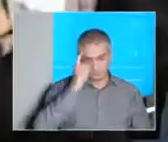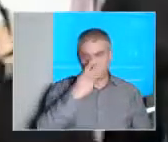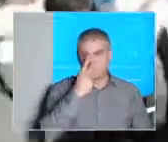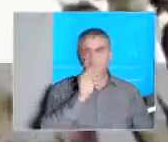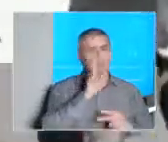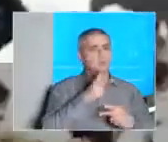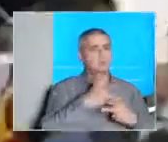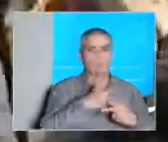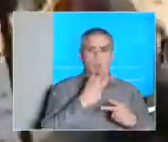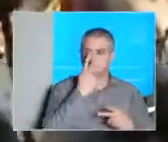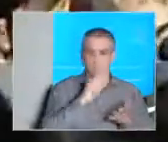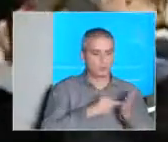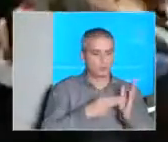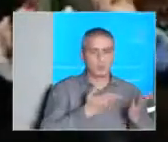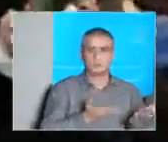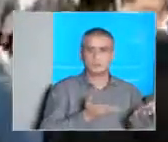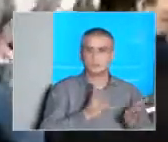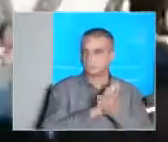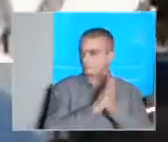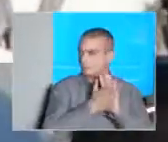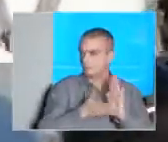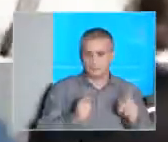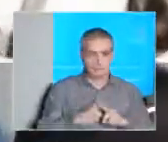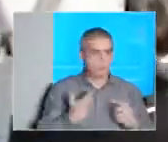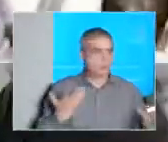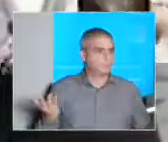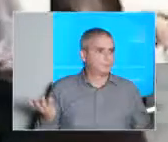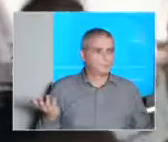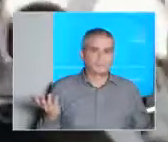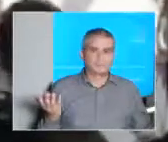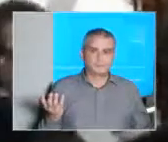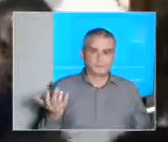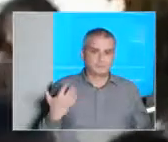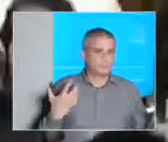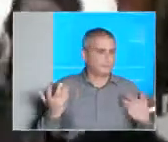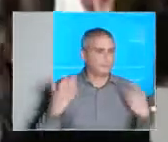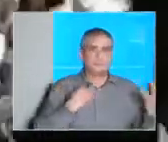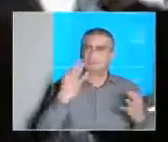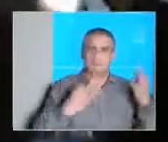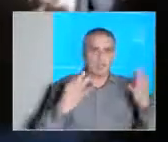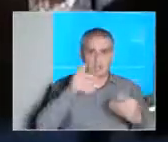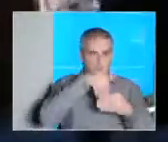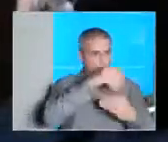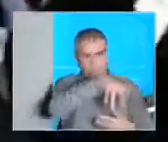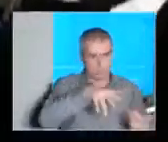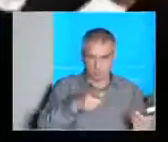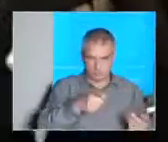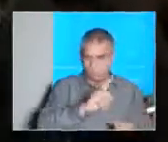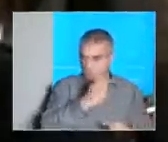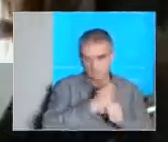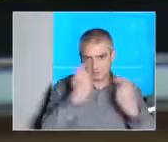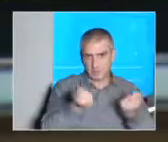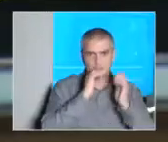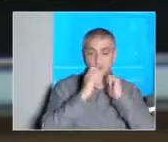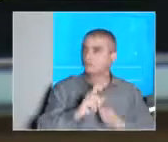החולה שמסתכל על התוכנית הזו, הוא הפך להיות שחקן, בתוך הספינים האלו שעליהם אתה מדבר. מי שהפך אותו לשחקן זה